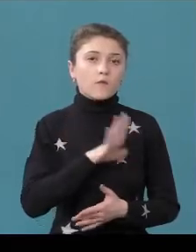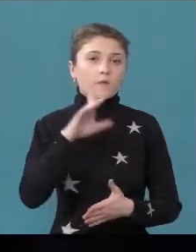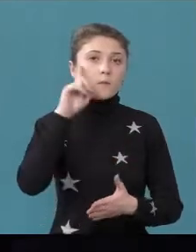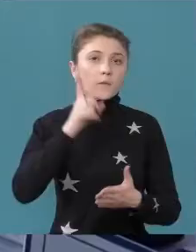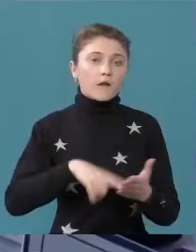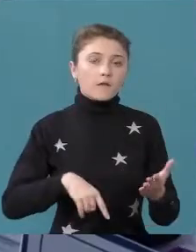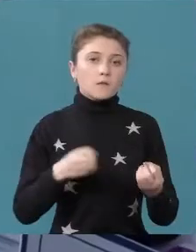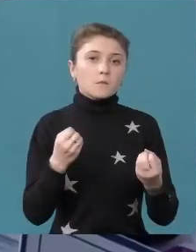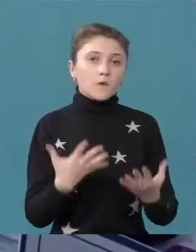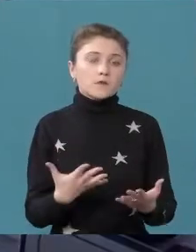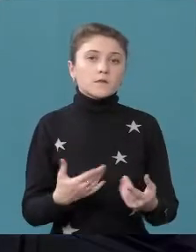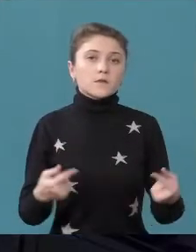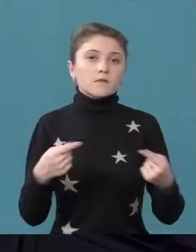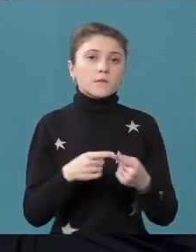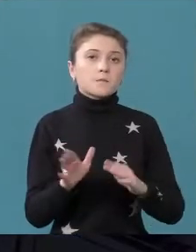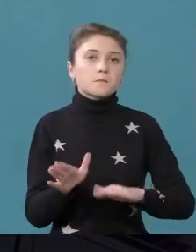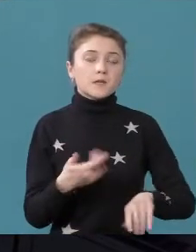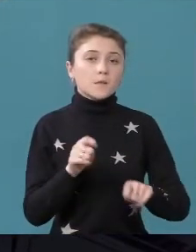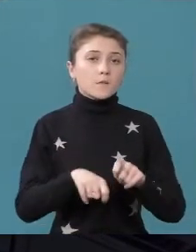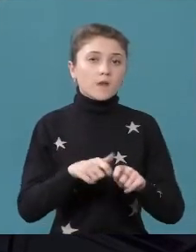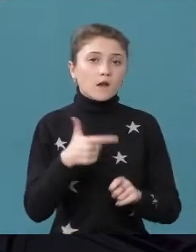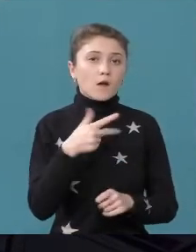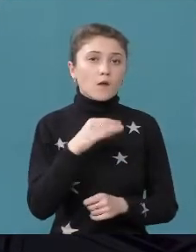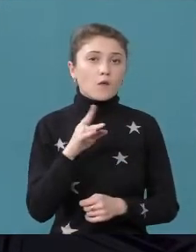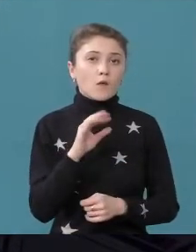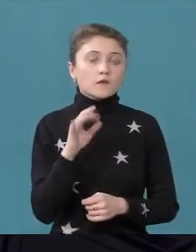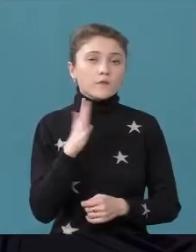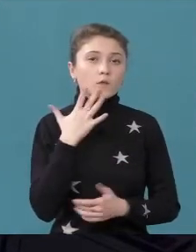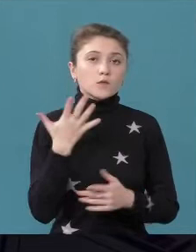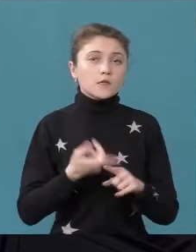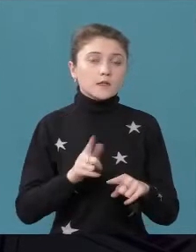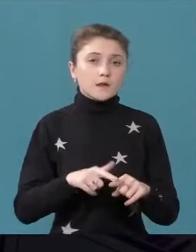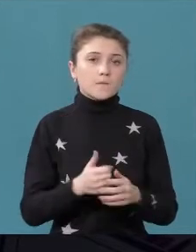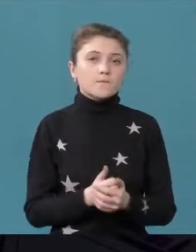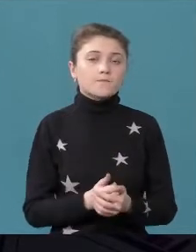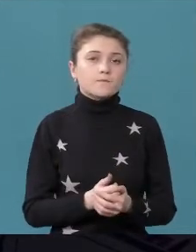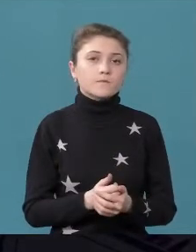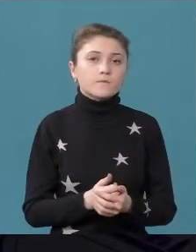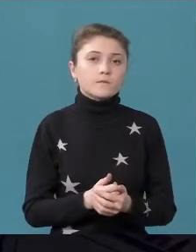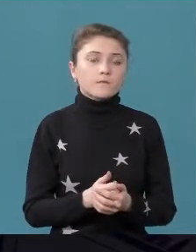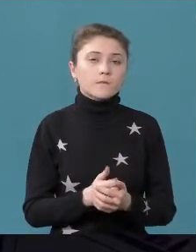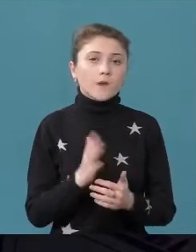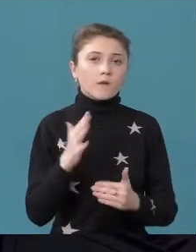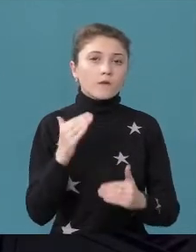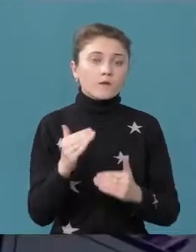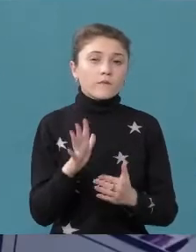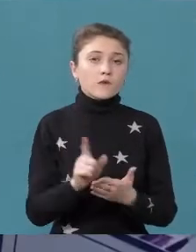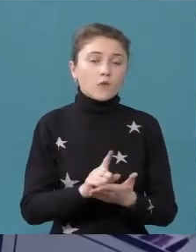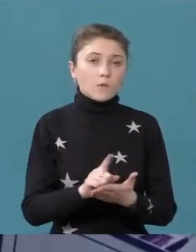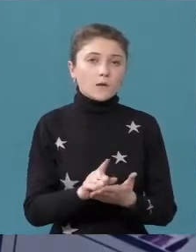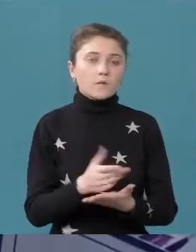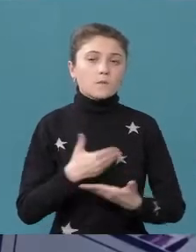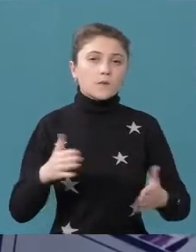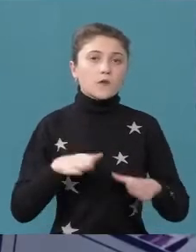просто підтвердилось. Після вимірювання рівня глюкози в крові, якщо цей рівень глюкози крові є в межах нормальних нормативних значень, ми